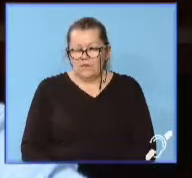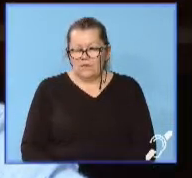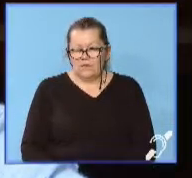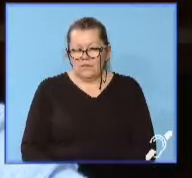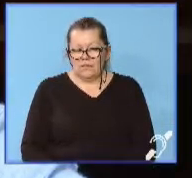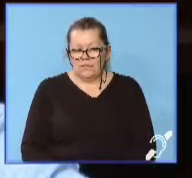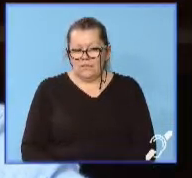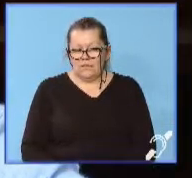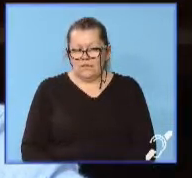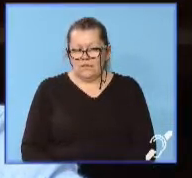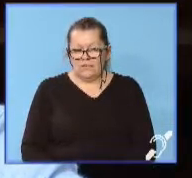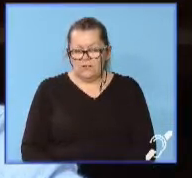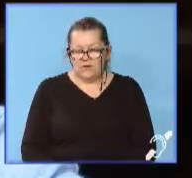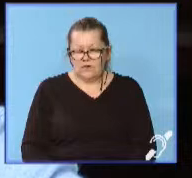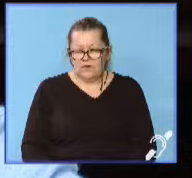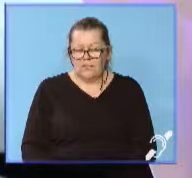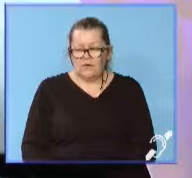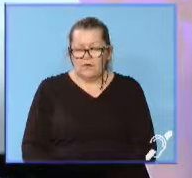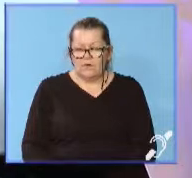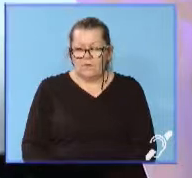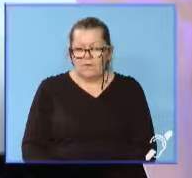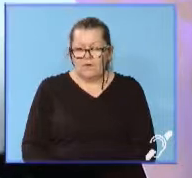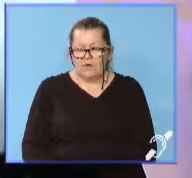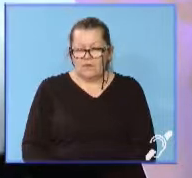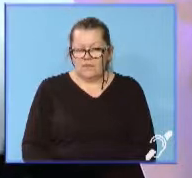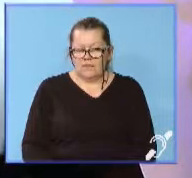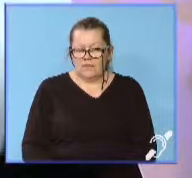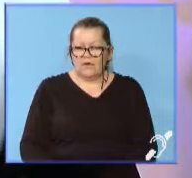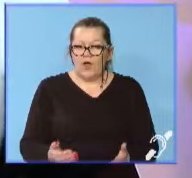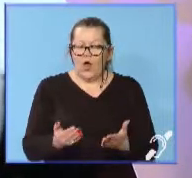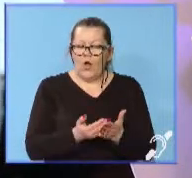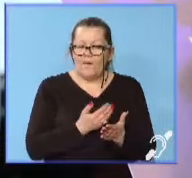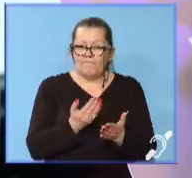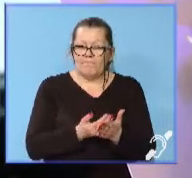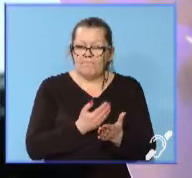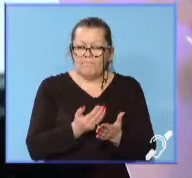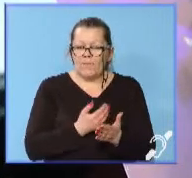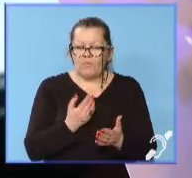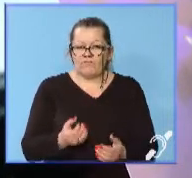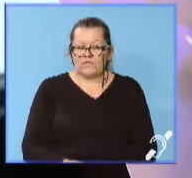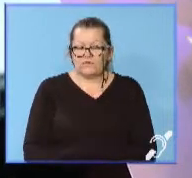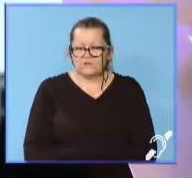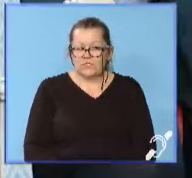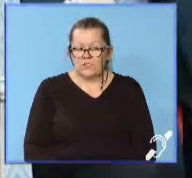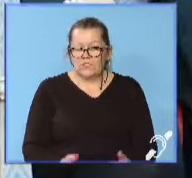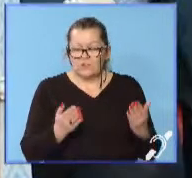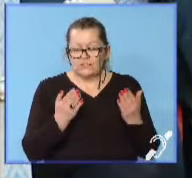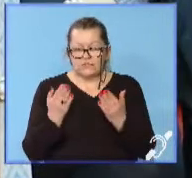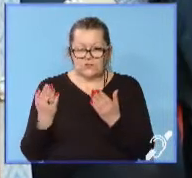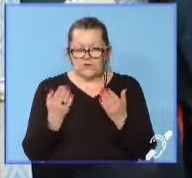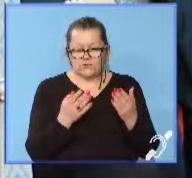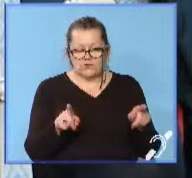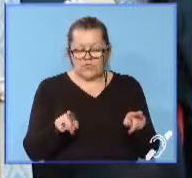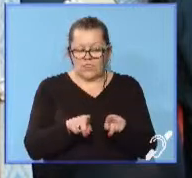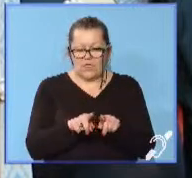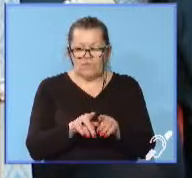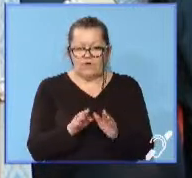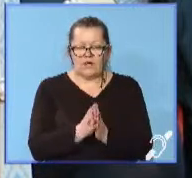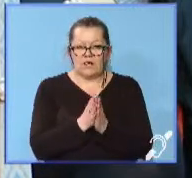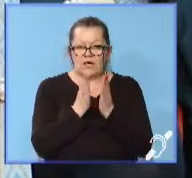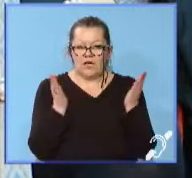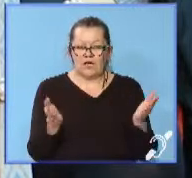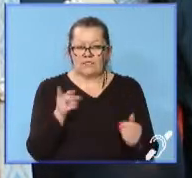pe marile teme eminesciene e o poveste de aceea se citește ca un roman ca un roman